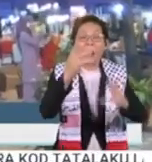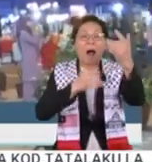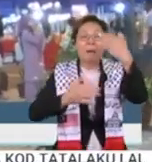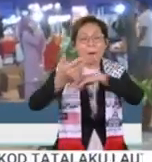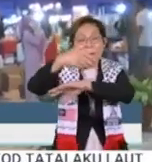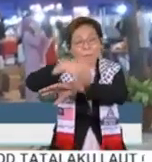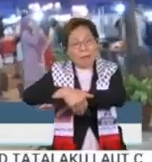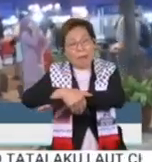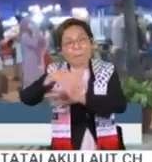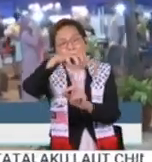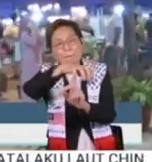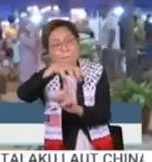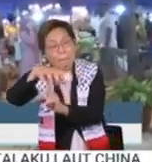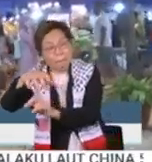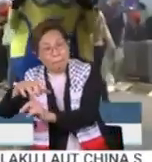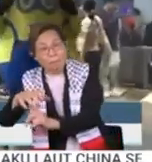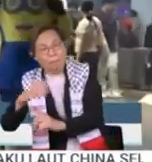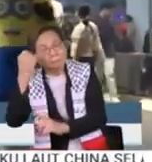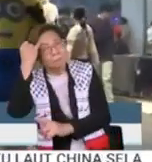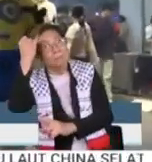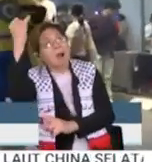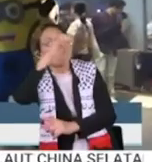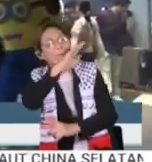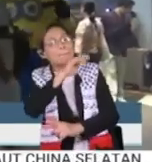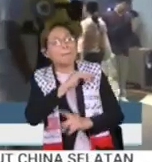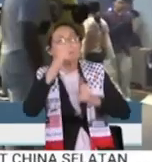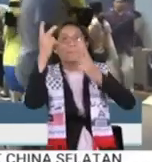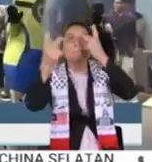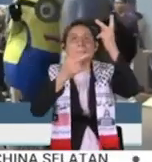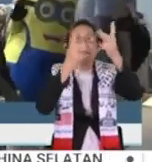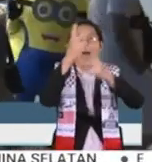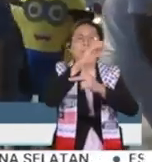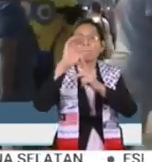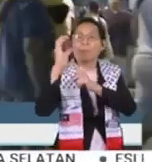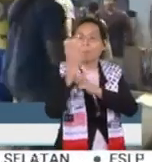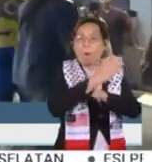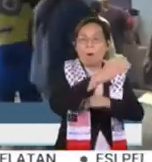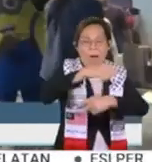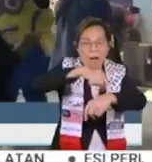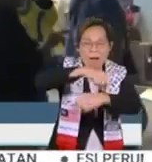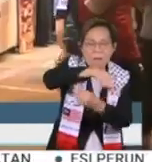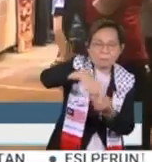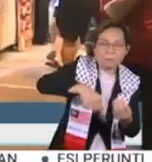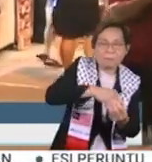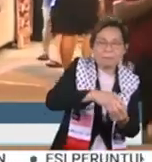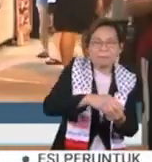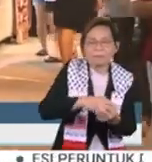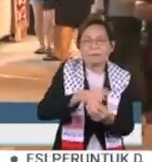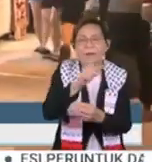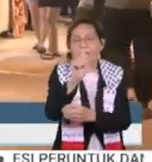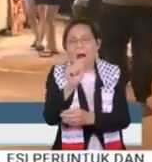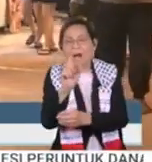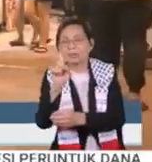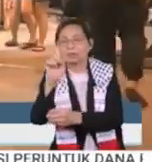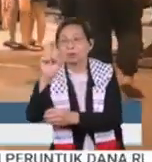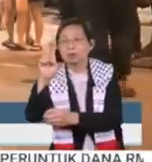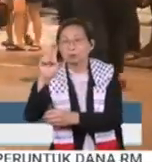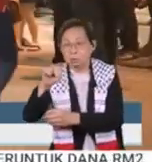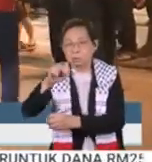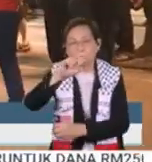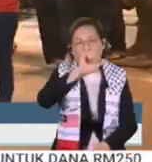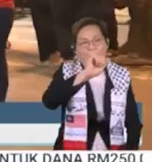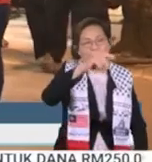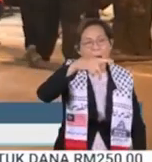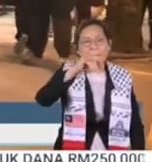Api-Api Night Food Market ini hasil ilham Menteri Pelancongan, Kebudayaan dan Alam Sekitar yang juga adun Api-Api